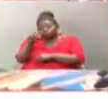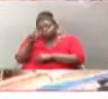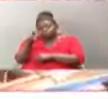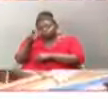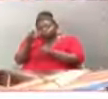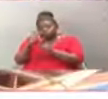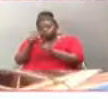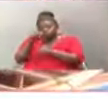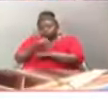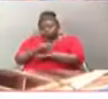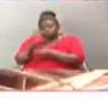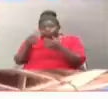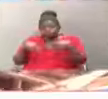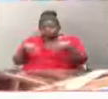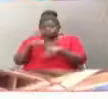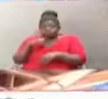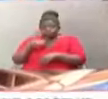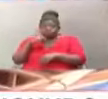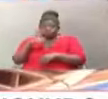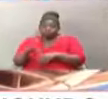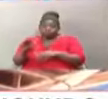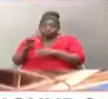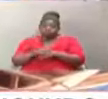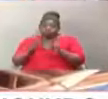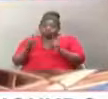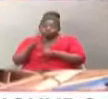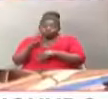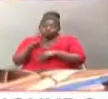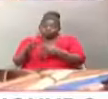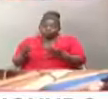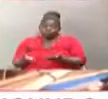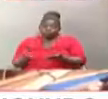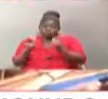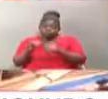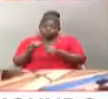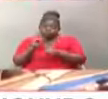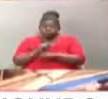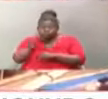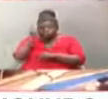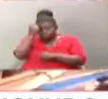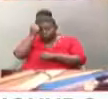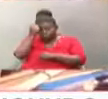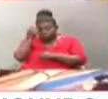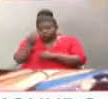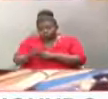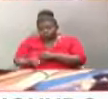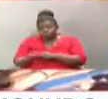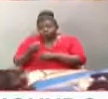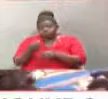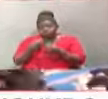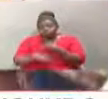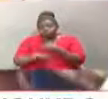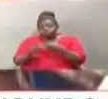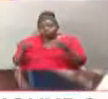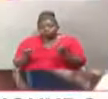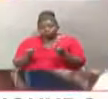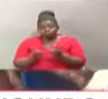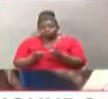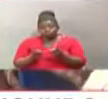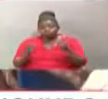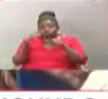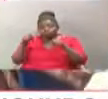nakkaanya n'omugaga nannyini kyo nti abasuubuzi bano bagire nga bakolerawo nga gavumenti bw'ekola ky'okubagulira ekifo. Ku